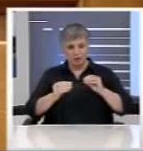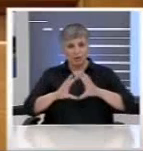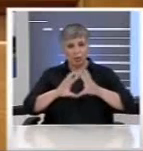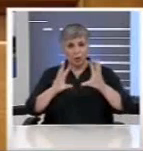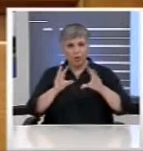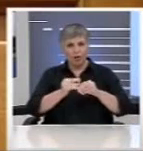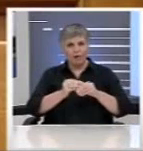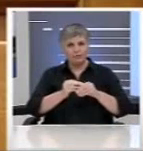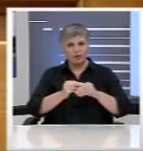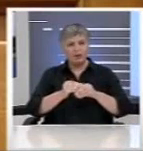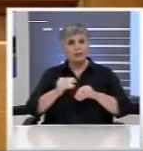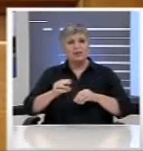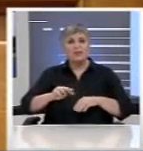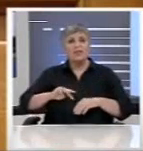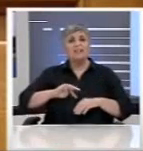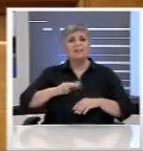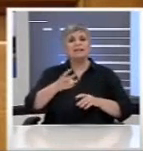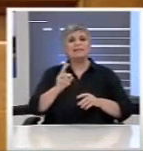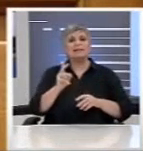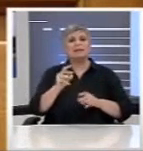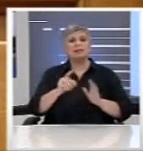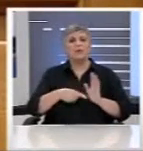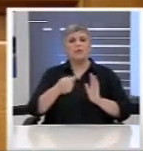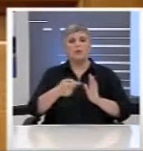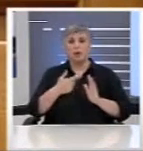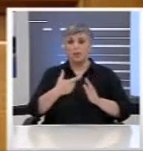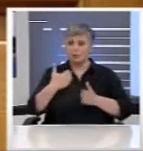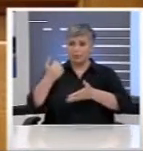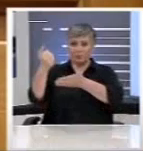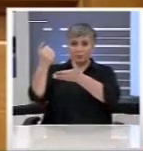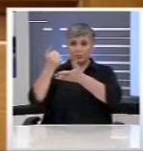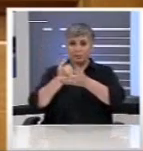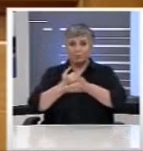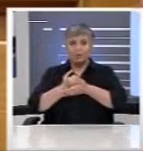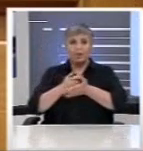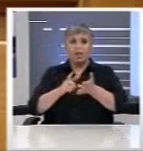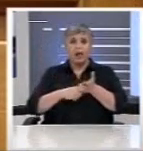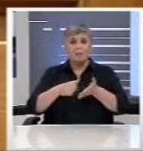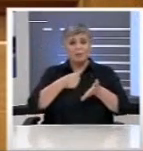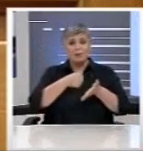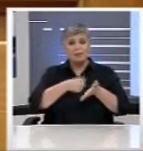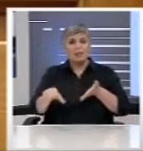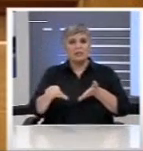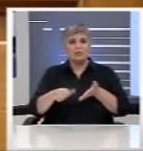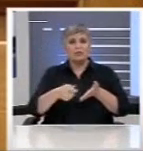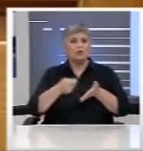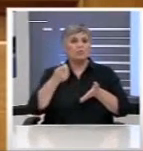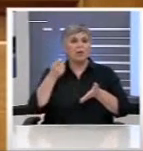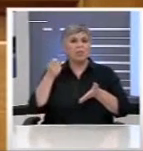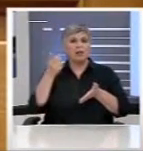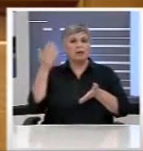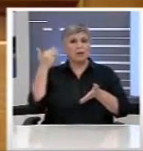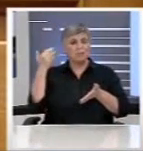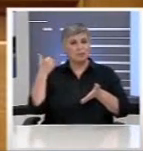δάνεια, όχι καινούριο χρέος δηλαδή, για να αποπληρώσουμε προηγούμενα δάνεια. Και δεν θα τον αξιοποιήσουμε κιόλας. Και